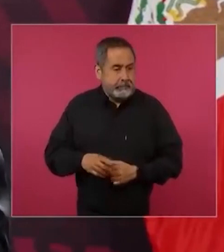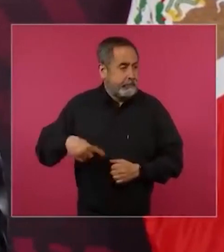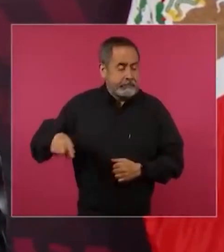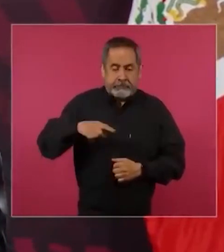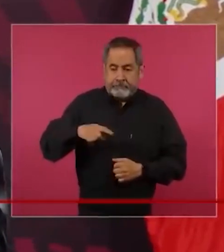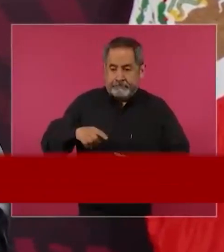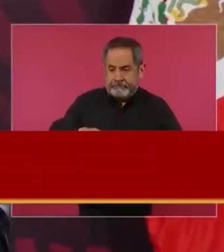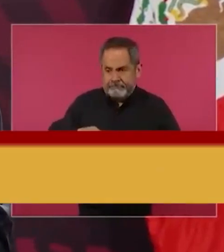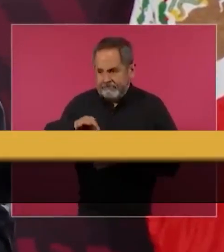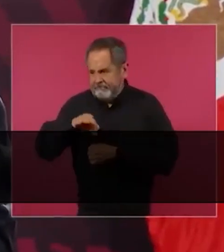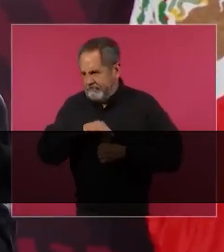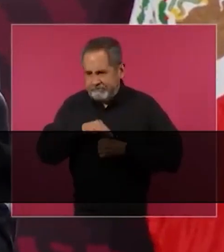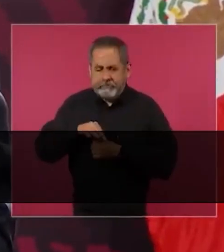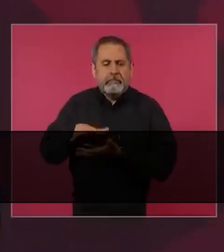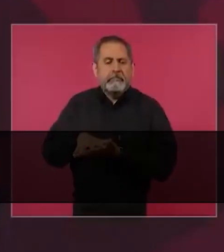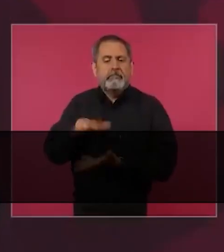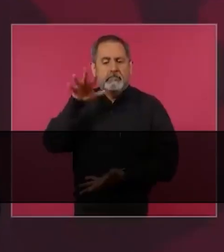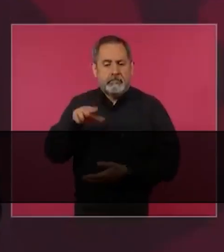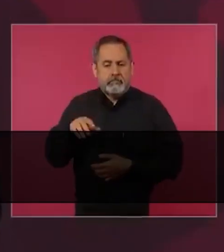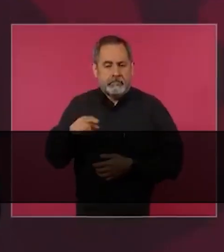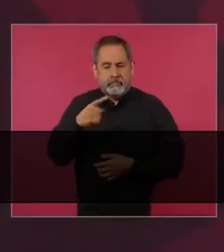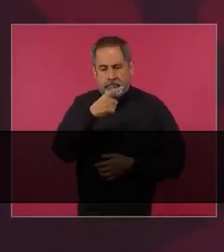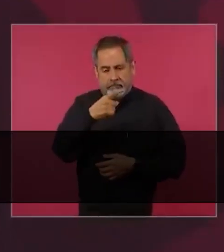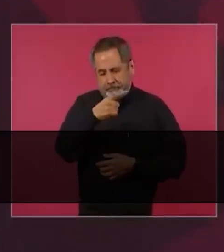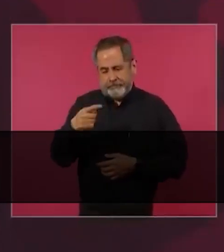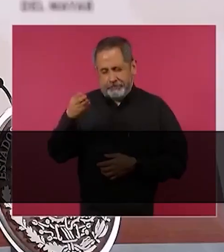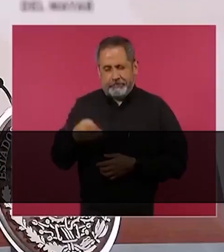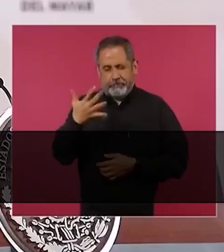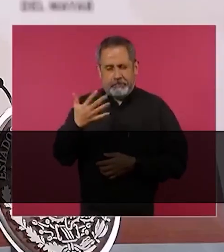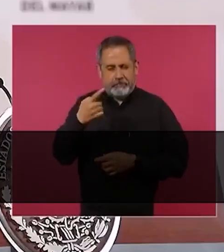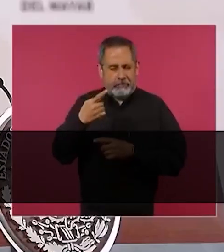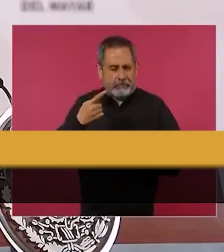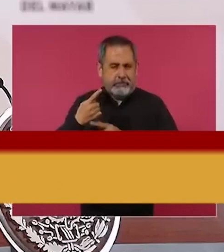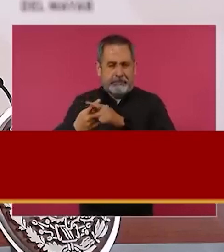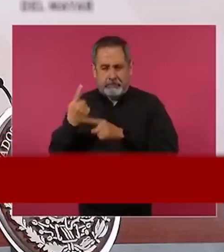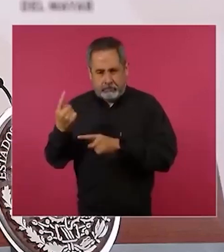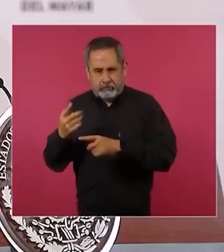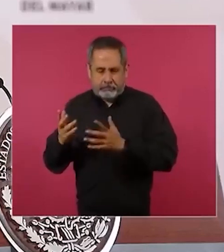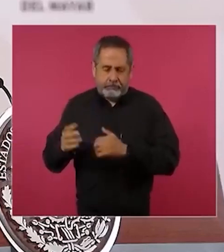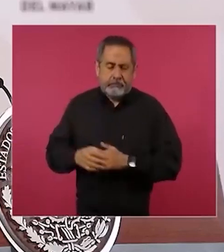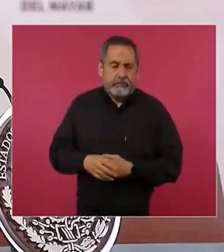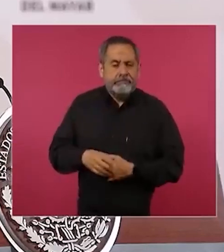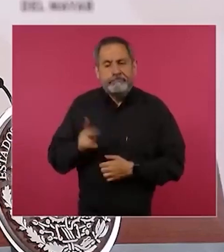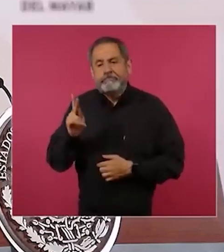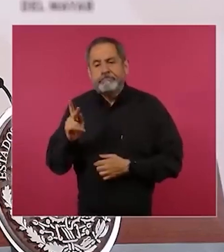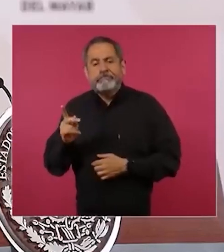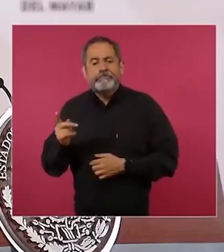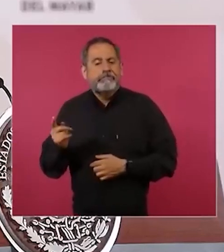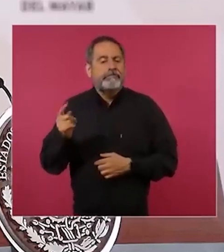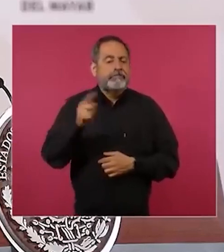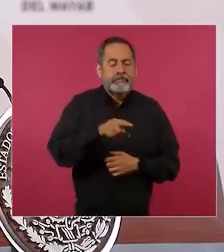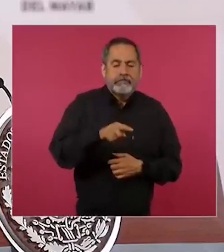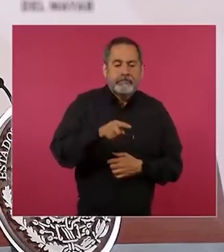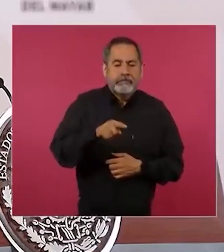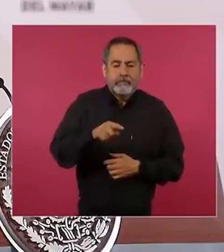ওরা যুক্তরাষ্ট্রের মেক্সিকান পরিবারের অভিবাষীদের নিয়মিত করার সিদ্ধান্তটি খুবই ভালো খবর বাইডেনের এ সিদ্ধান্তকে